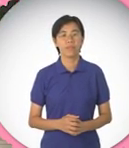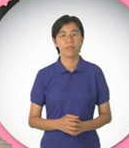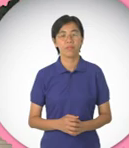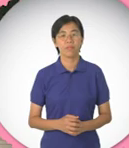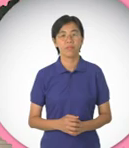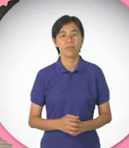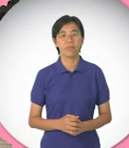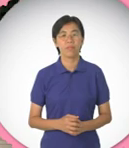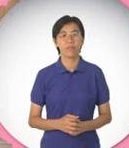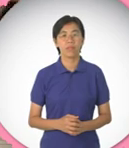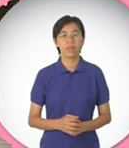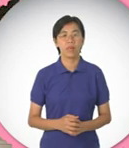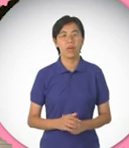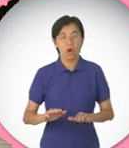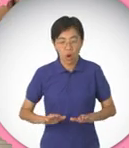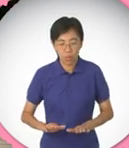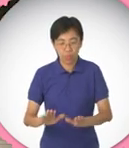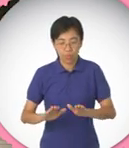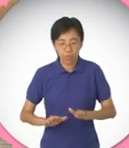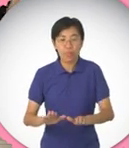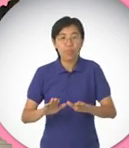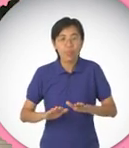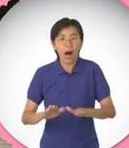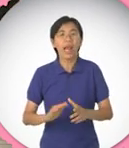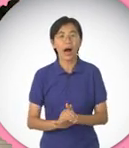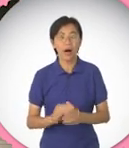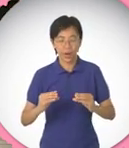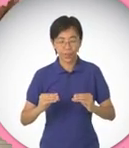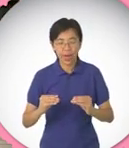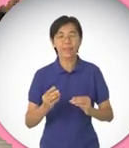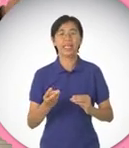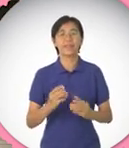ดูมันก็จะหดตัวกลับมาเล็กน้อย นิดหน่อยค่ะ ครับผม